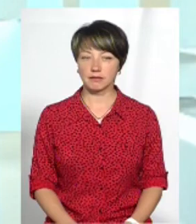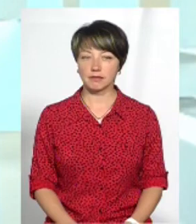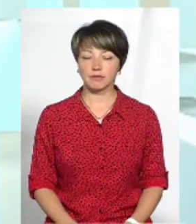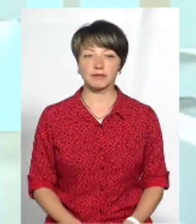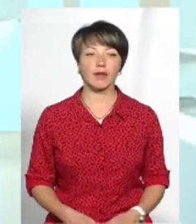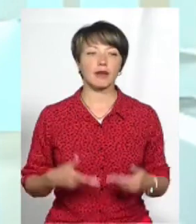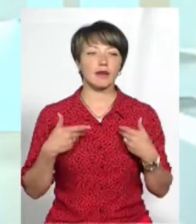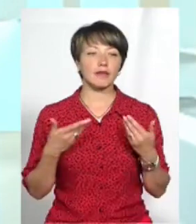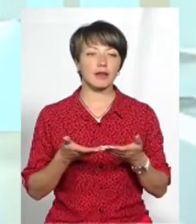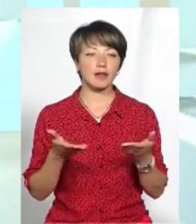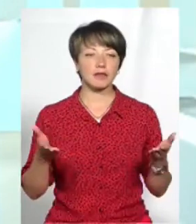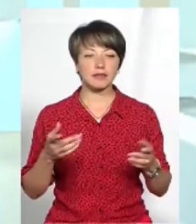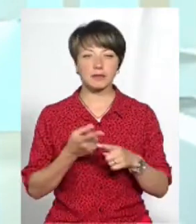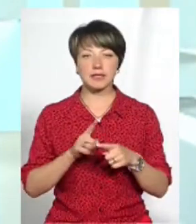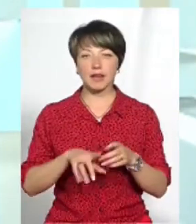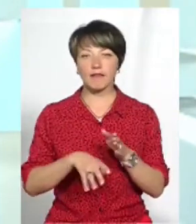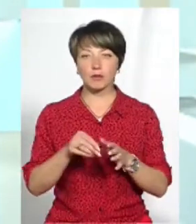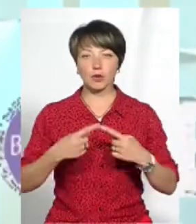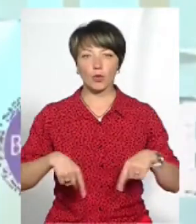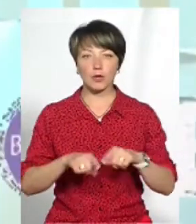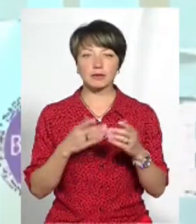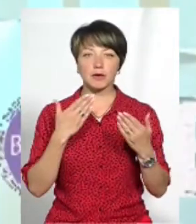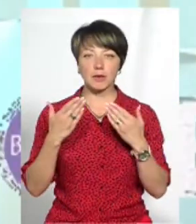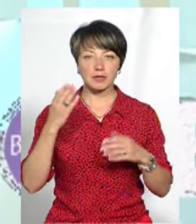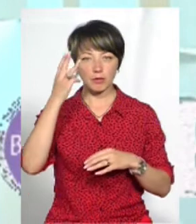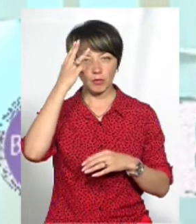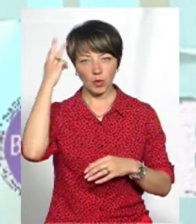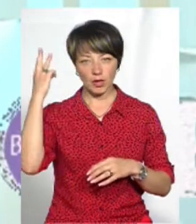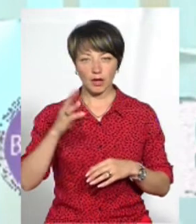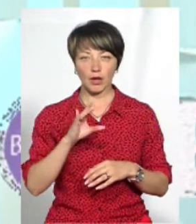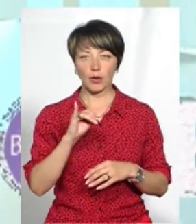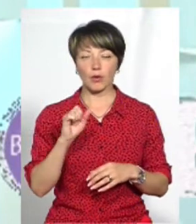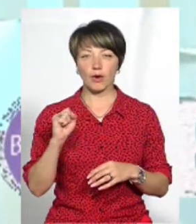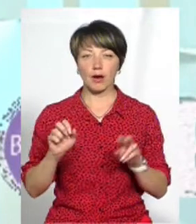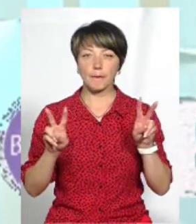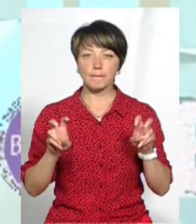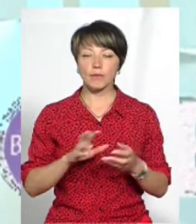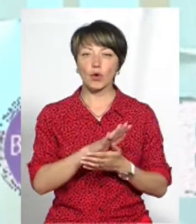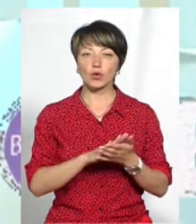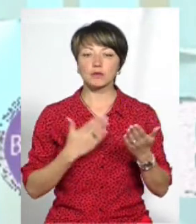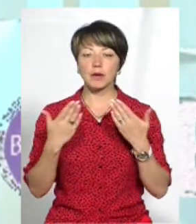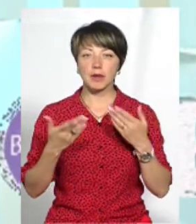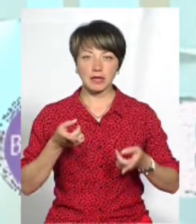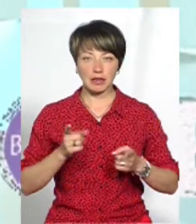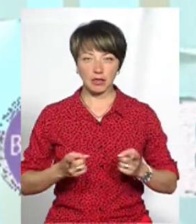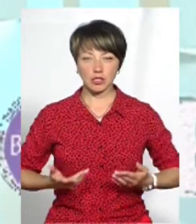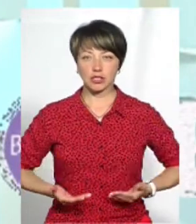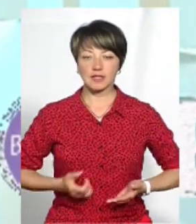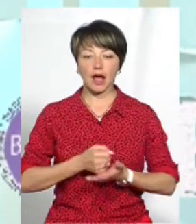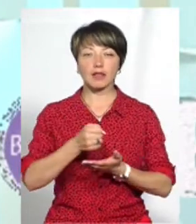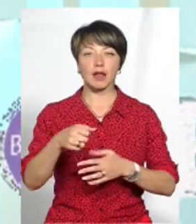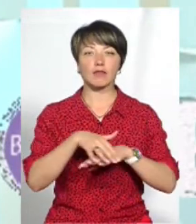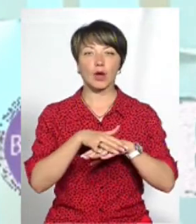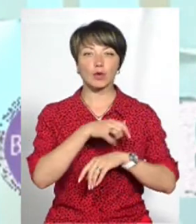Вітання всім. Це виборчий округ «Співбесіда» на ЮА «Поділля». Продовжуємо публічні співбесіди наживо із кандидатами у